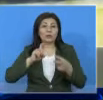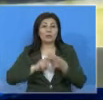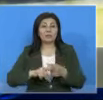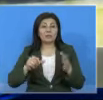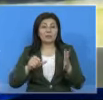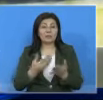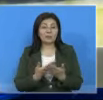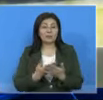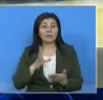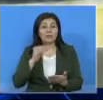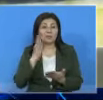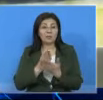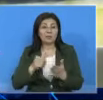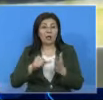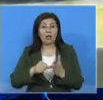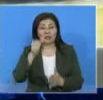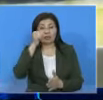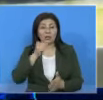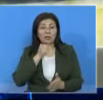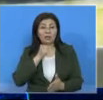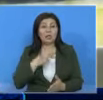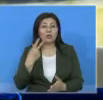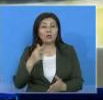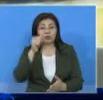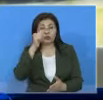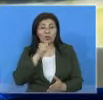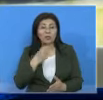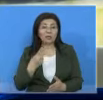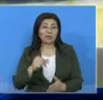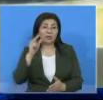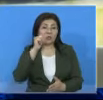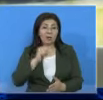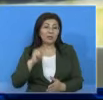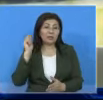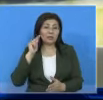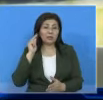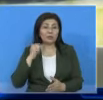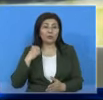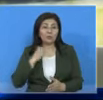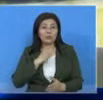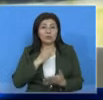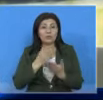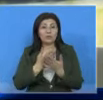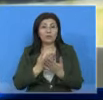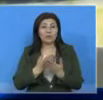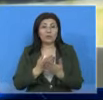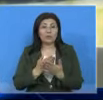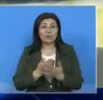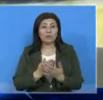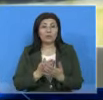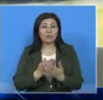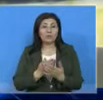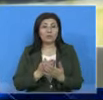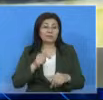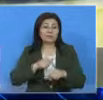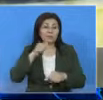дайындалады, кейбір иттер 3 ай, кейбіреу 2 ай. Оның иттің қызметті өзінің жоғары нервтік